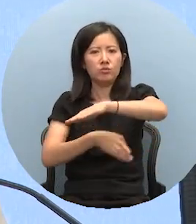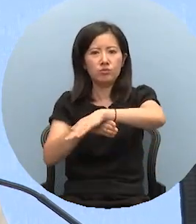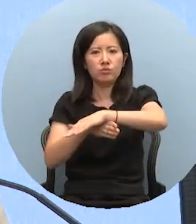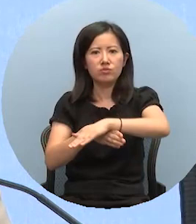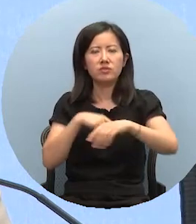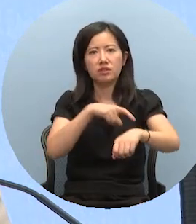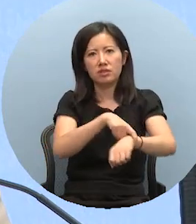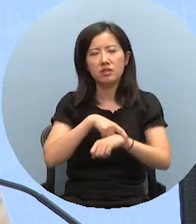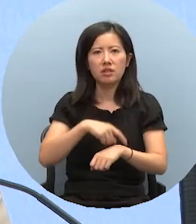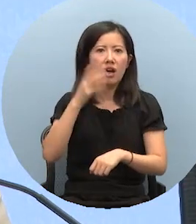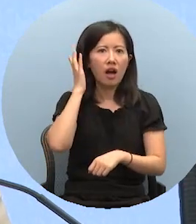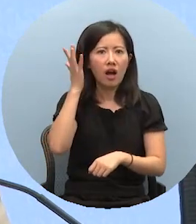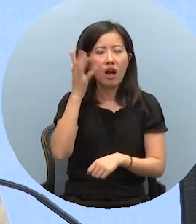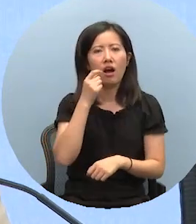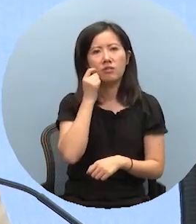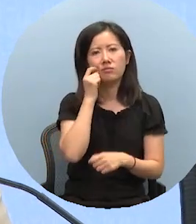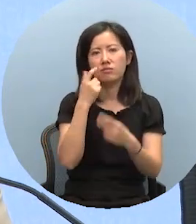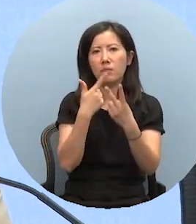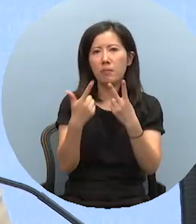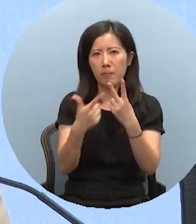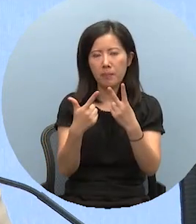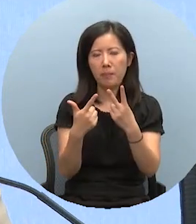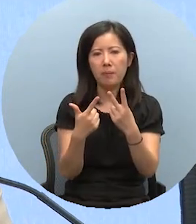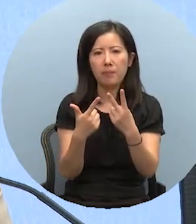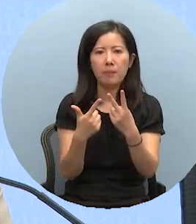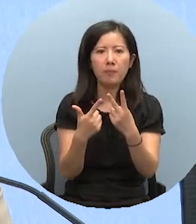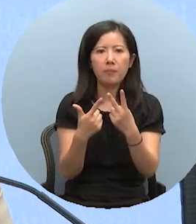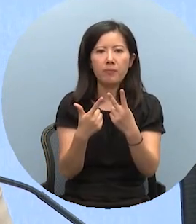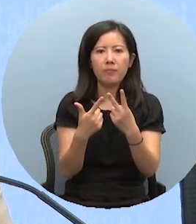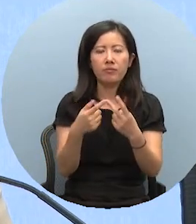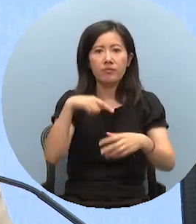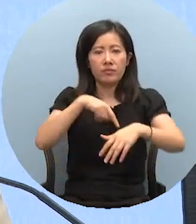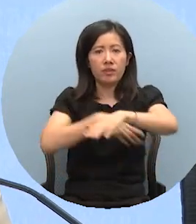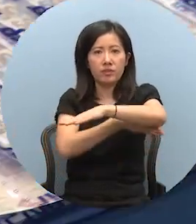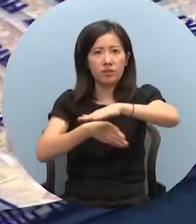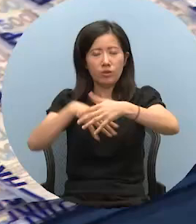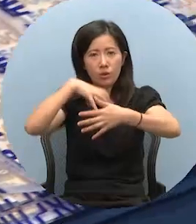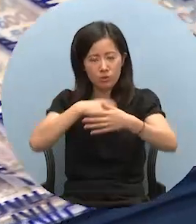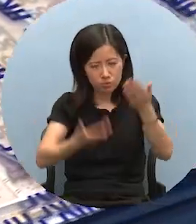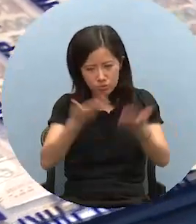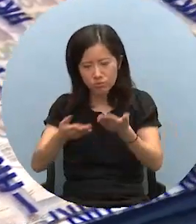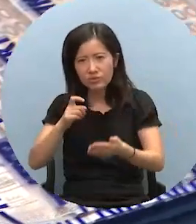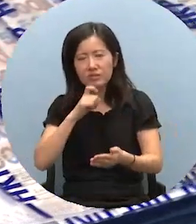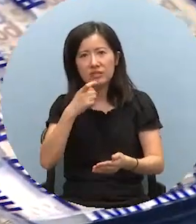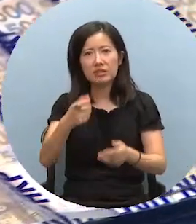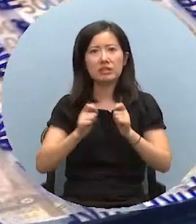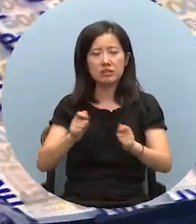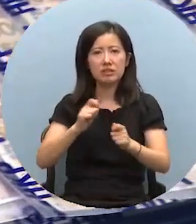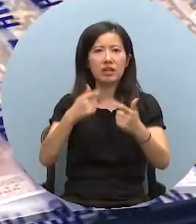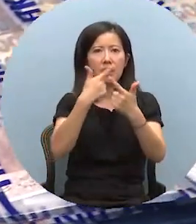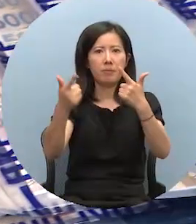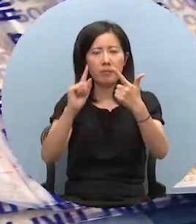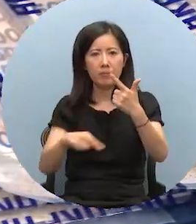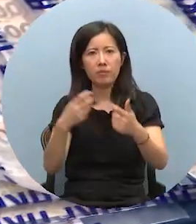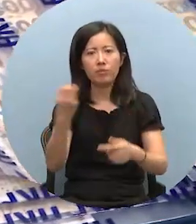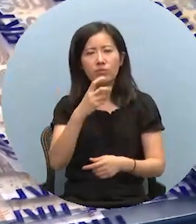捕了一名28歲姓鄧的男子，並且在單位檢獲現金約88萬同埋